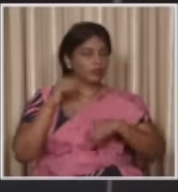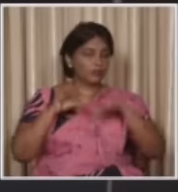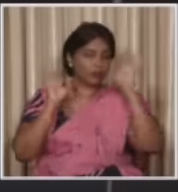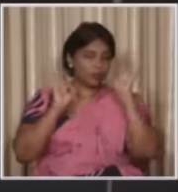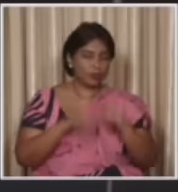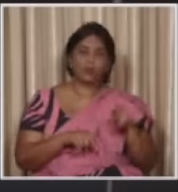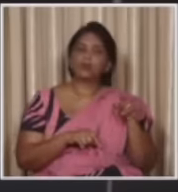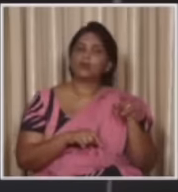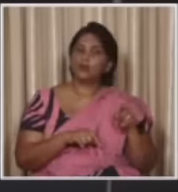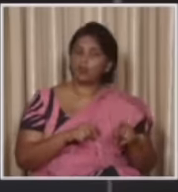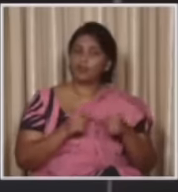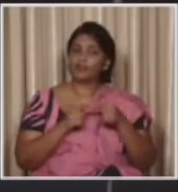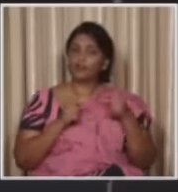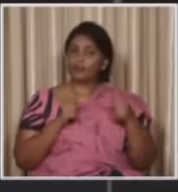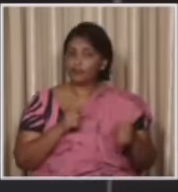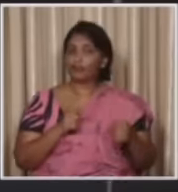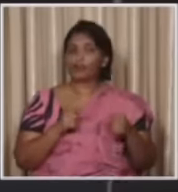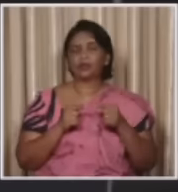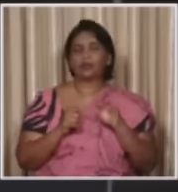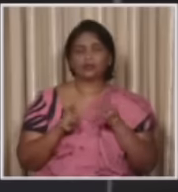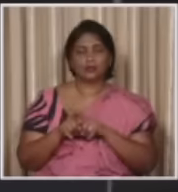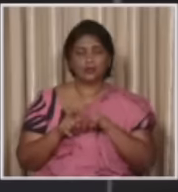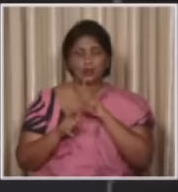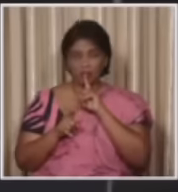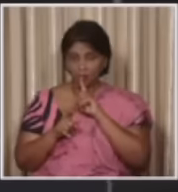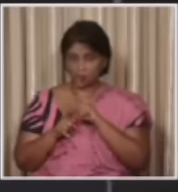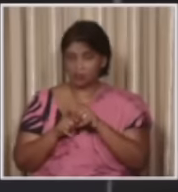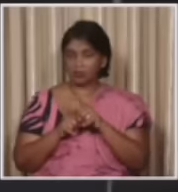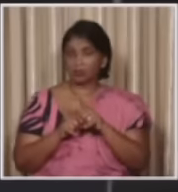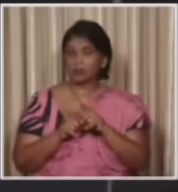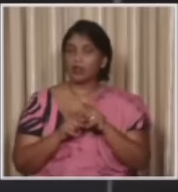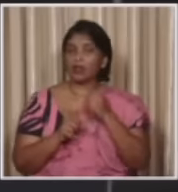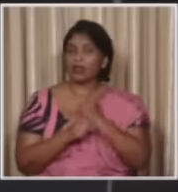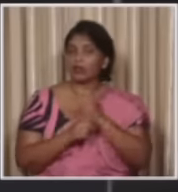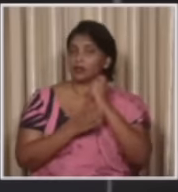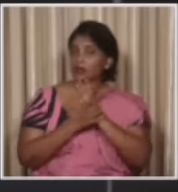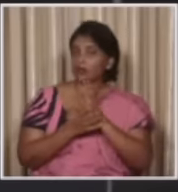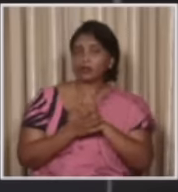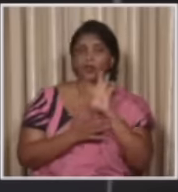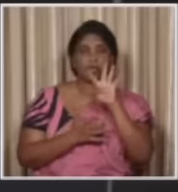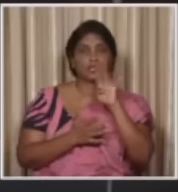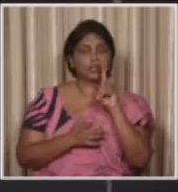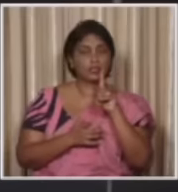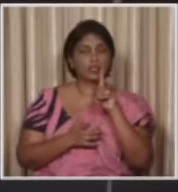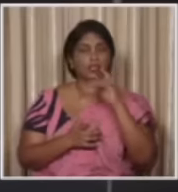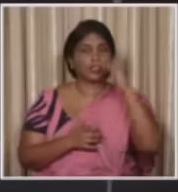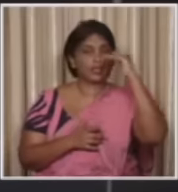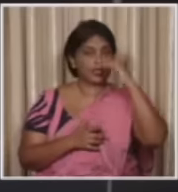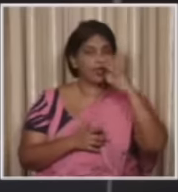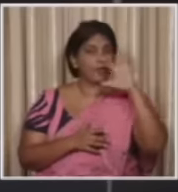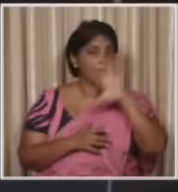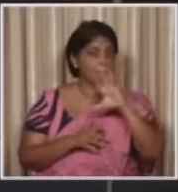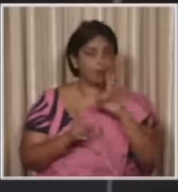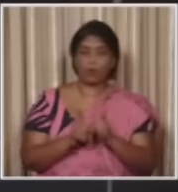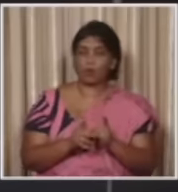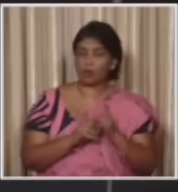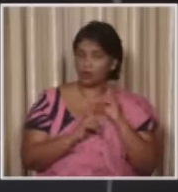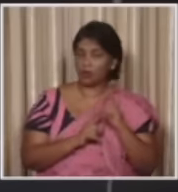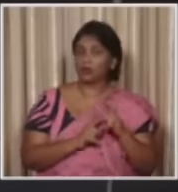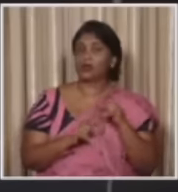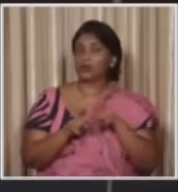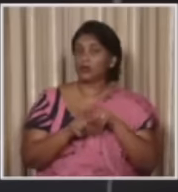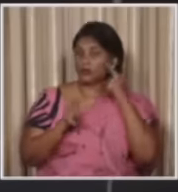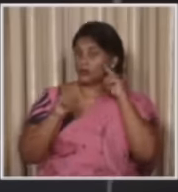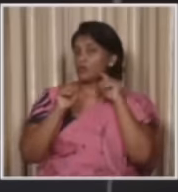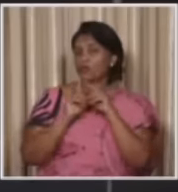සිටීම විපක්ෂ වීමක් ලෙස සලකනු ලබන්නේ නම් හා ආන්ක්‍රියස්සේ 41 යන්න පහ ව්‍යවස්ථාවන් උක්ත